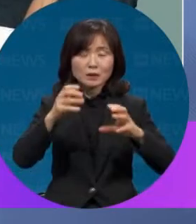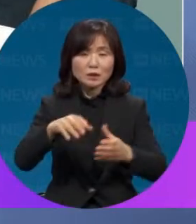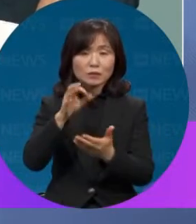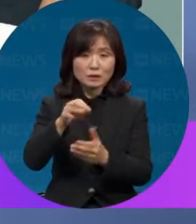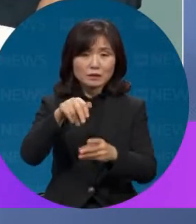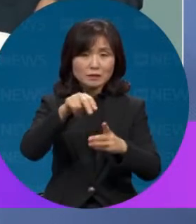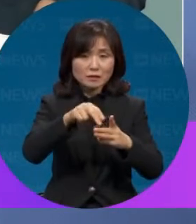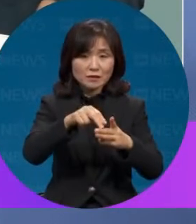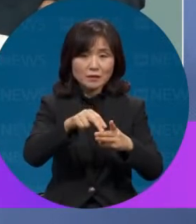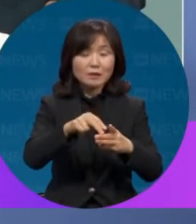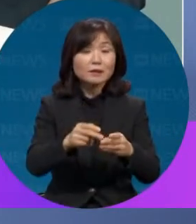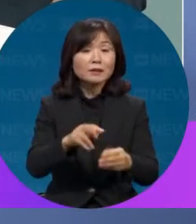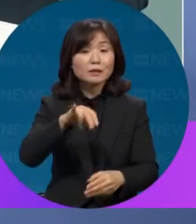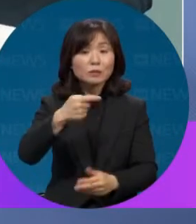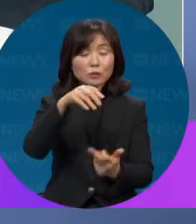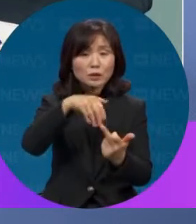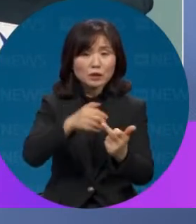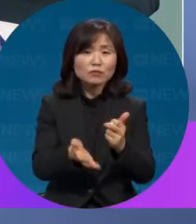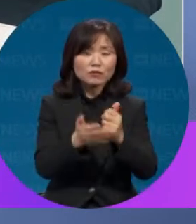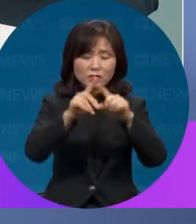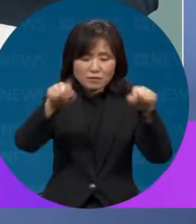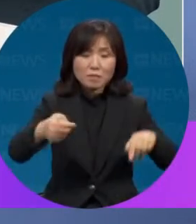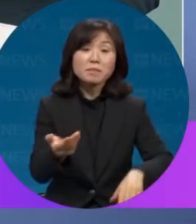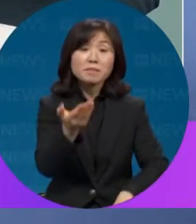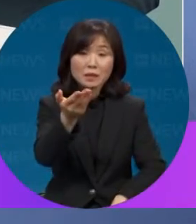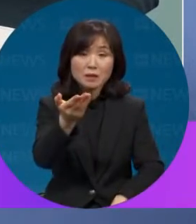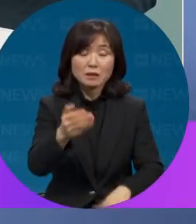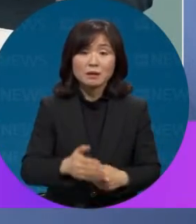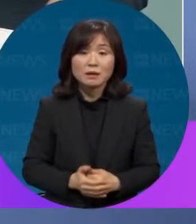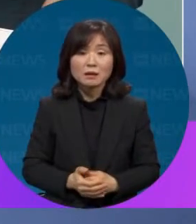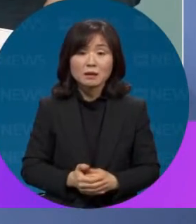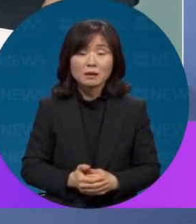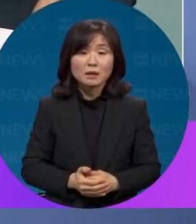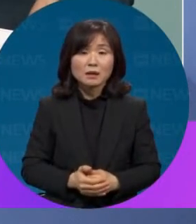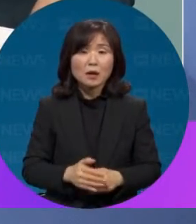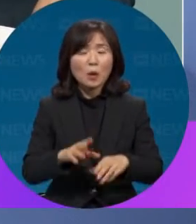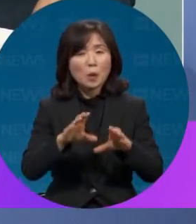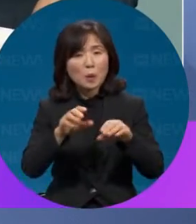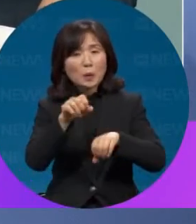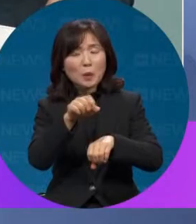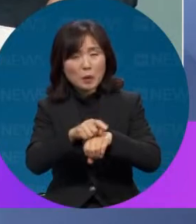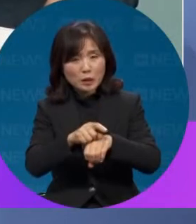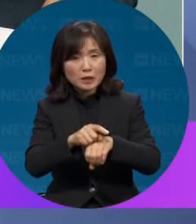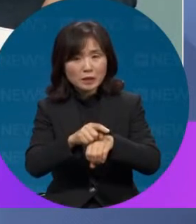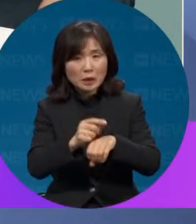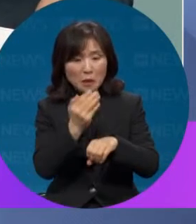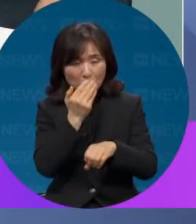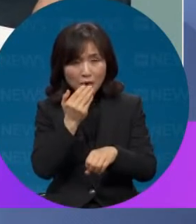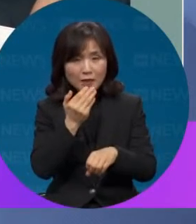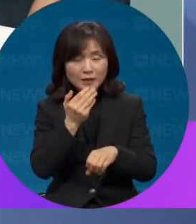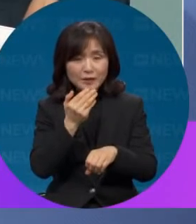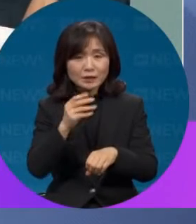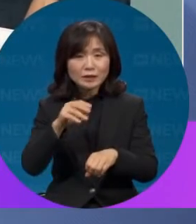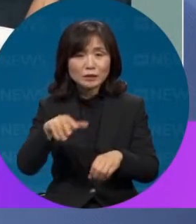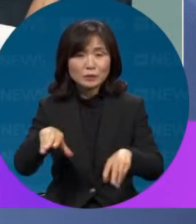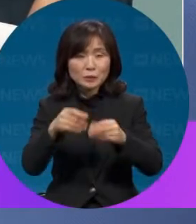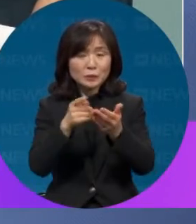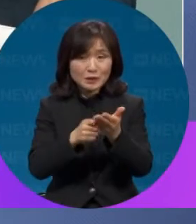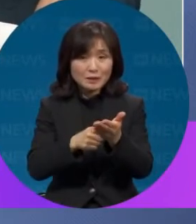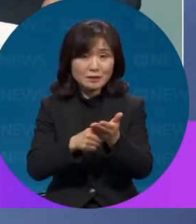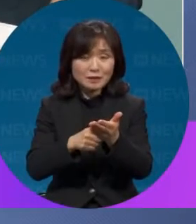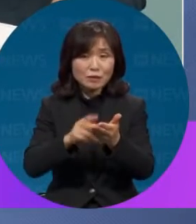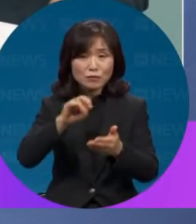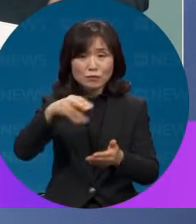사도 광선 추천서를 제출했습니다 상대적으로 비둘기파 로 알려진 후 미어 총리가 강경 우파 세력의